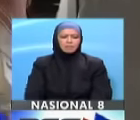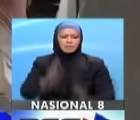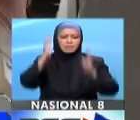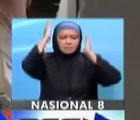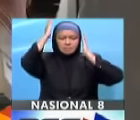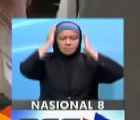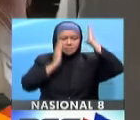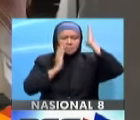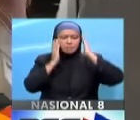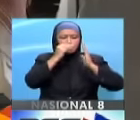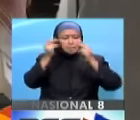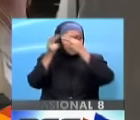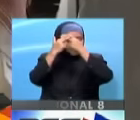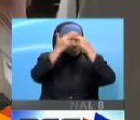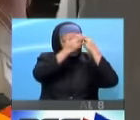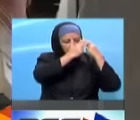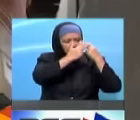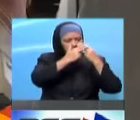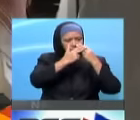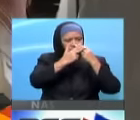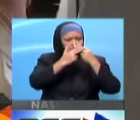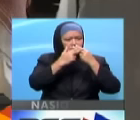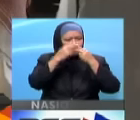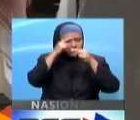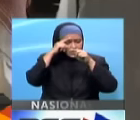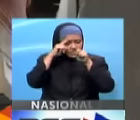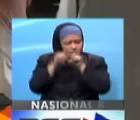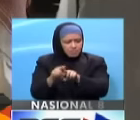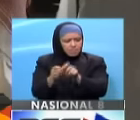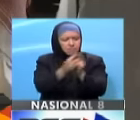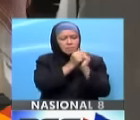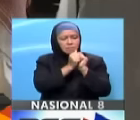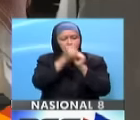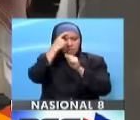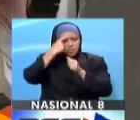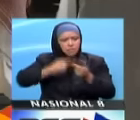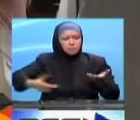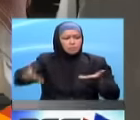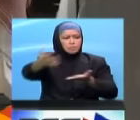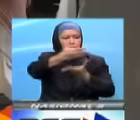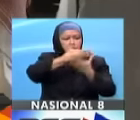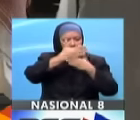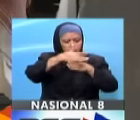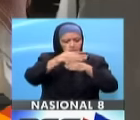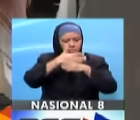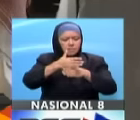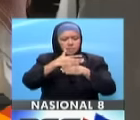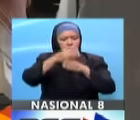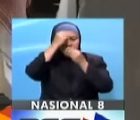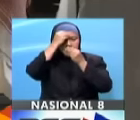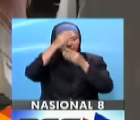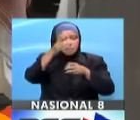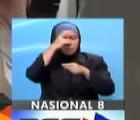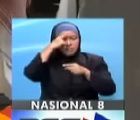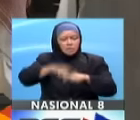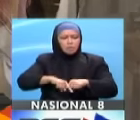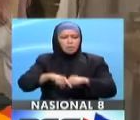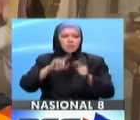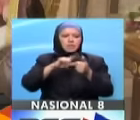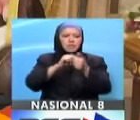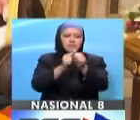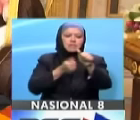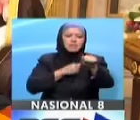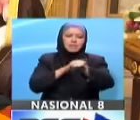Malaysia dan Arab Saudi bersepakat untuk terus memperkukuhkan perkongsian maklumat risikan bagi menangani pengaruh IS. Turut dibincangkan